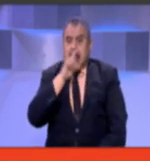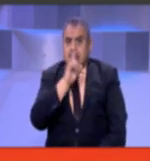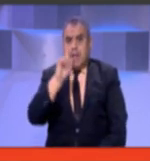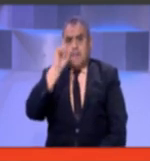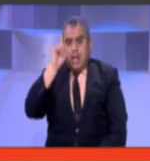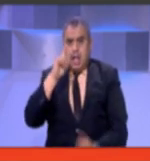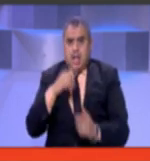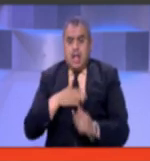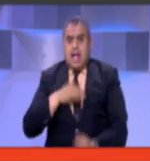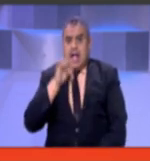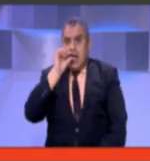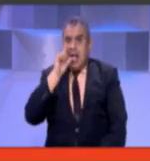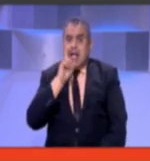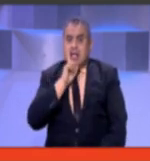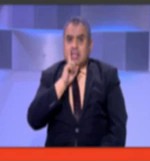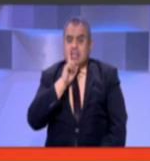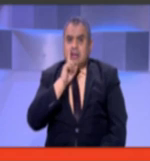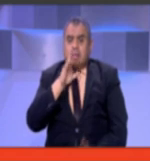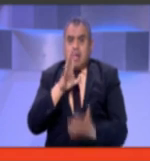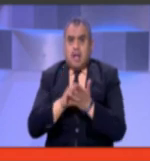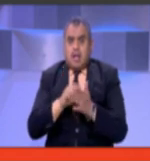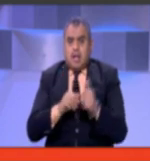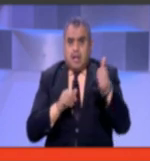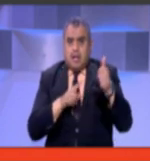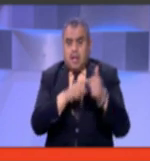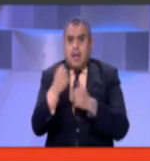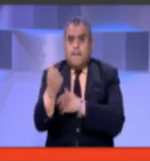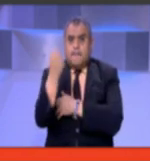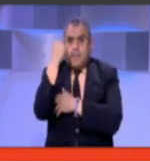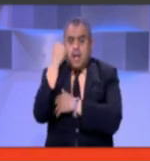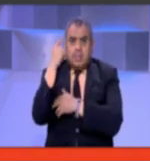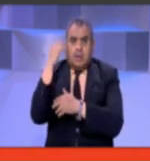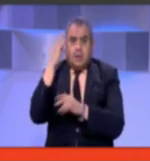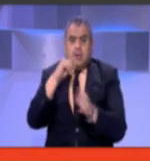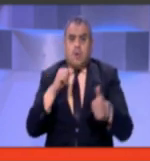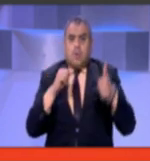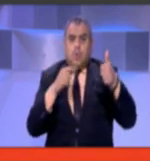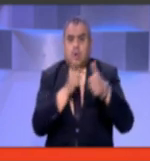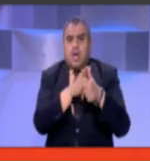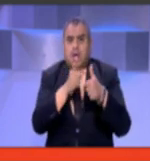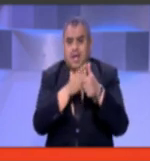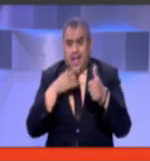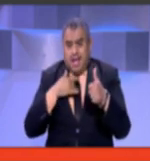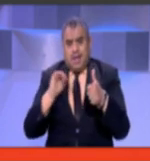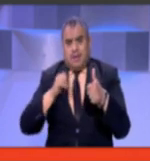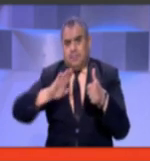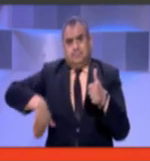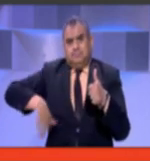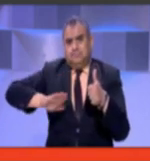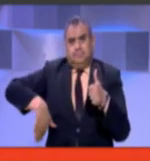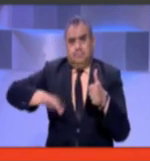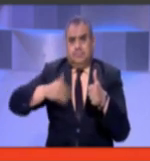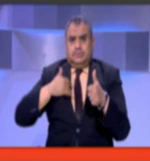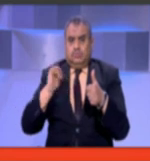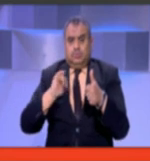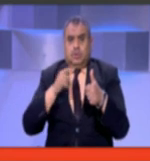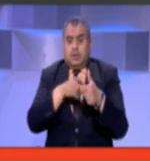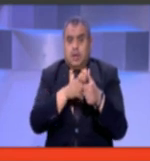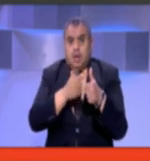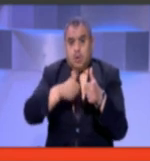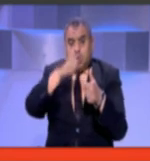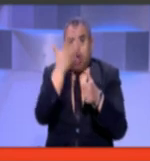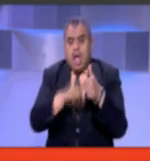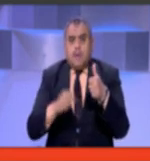لان آدم هو البطل الحقيقي للموضوع ده كله مش انا، لان هو في هذا